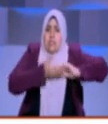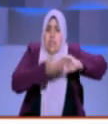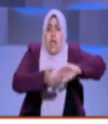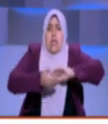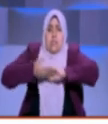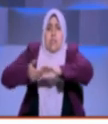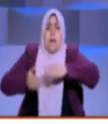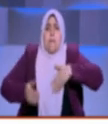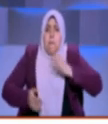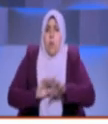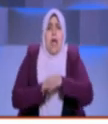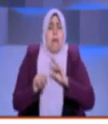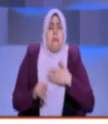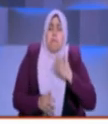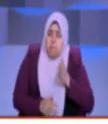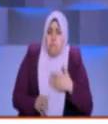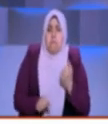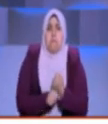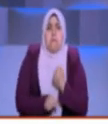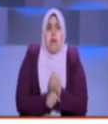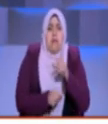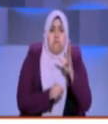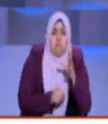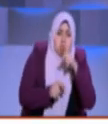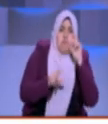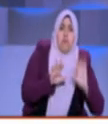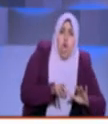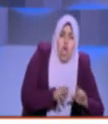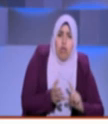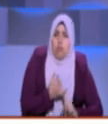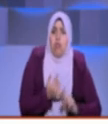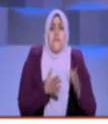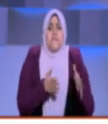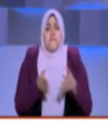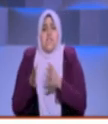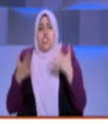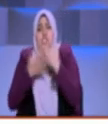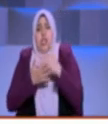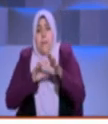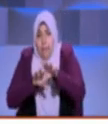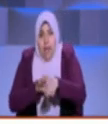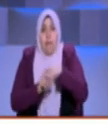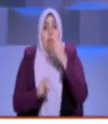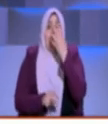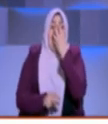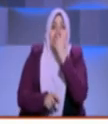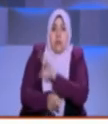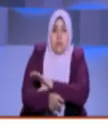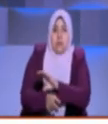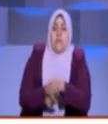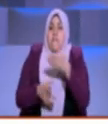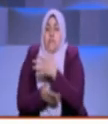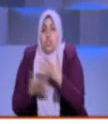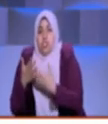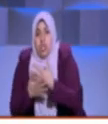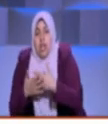وهم لا يعملون، ورفعت هذا يعني هذه المشكلة أمام الحكومة الفرنسية، لم تترك الحكومة